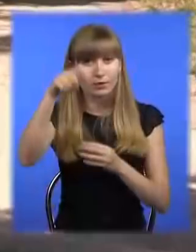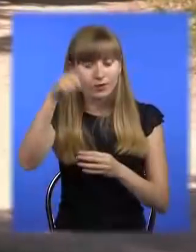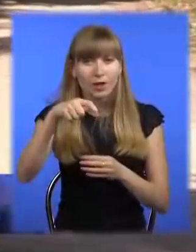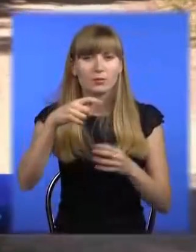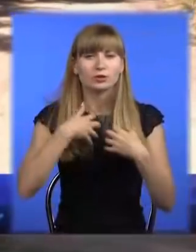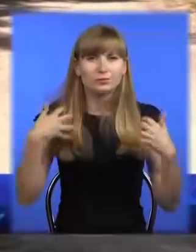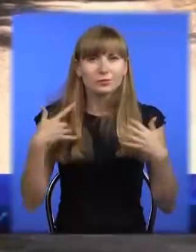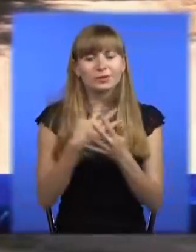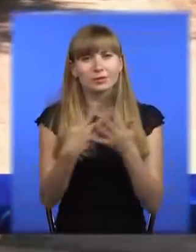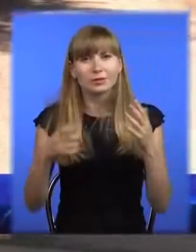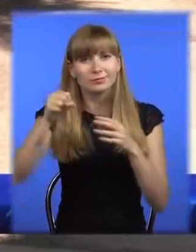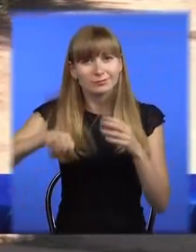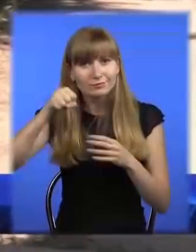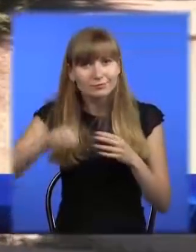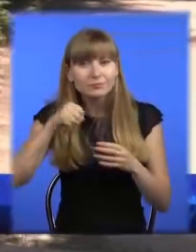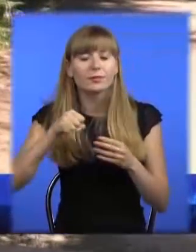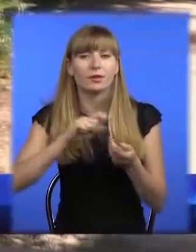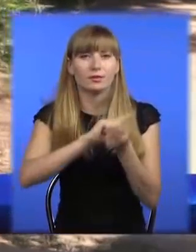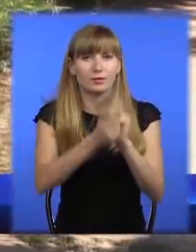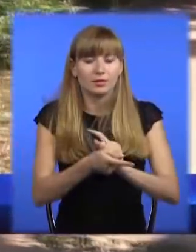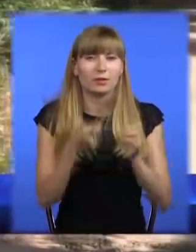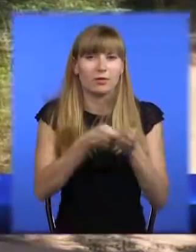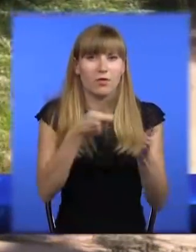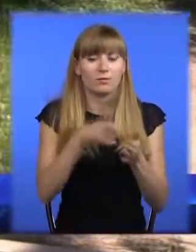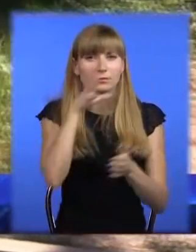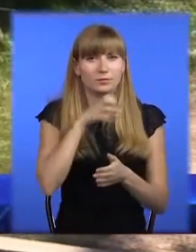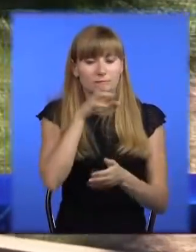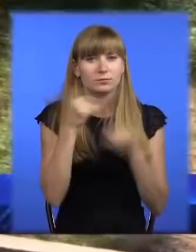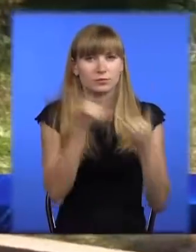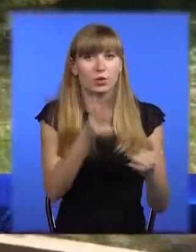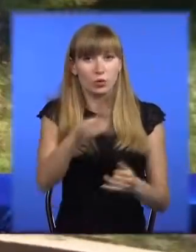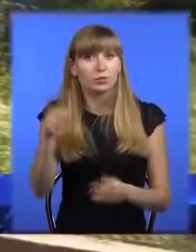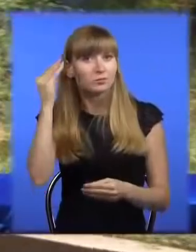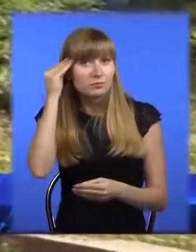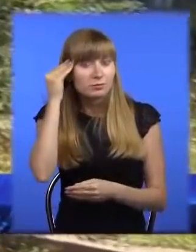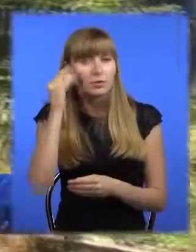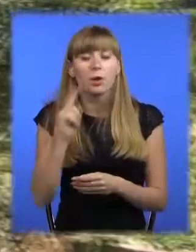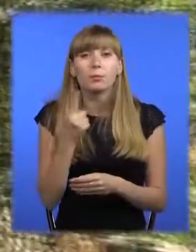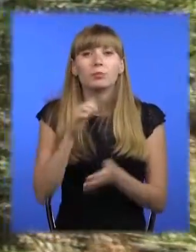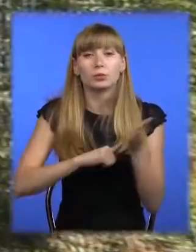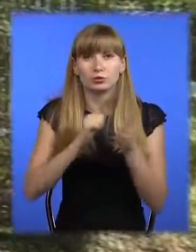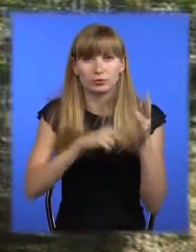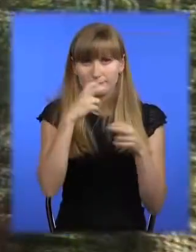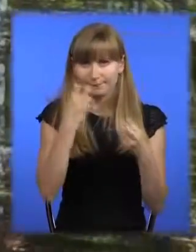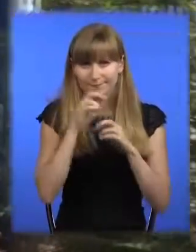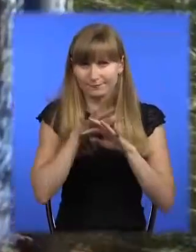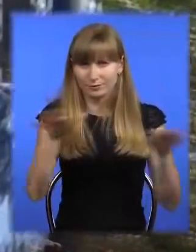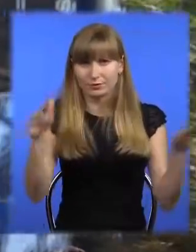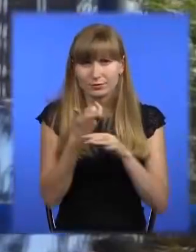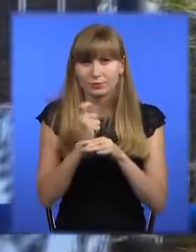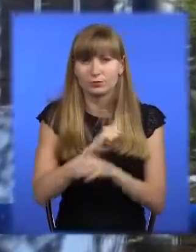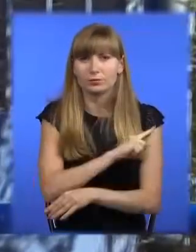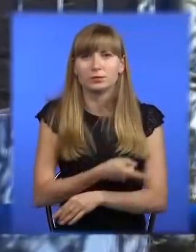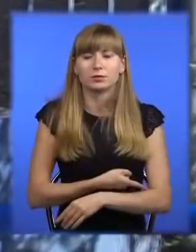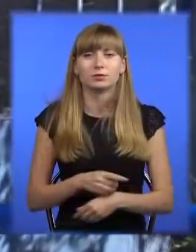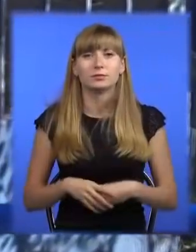Саме за цим парканом перероблюють трупи тварин на корм для собак. Принаймні, так вважають місцеві мешканці. Адже знайти іншого пояснення, чому